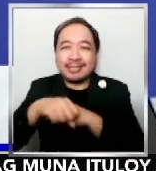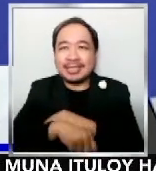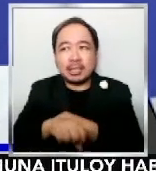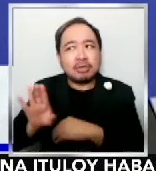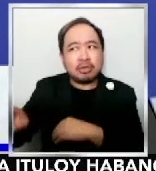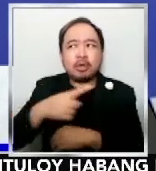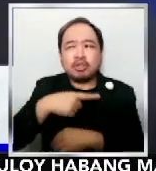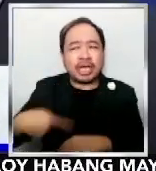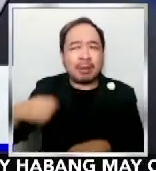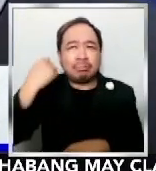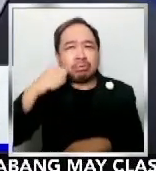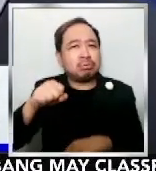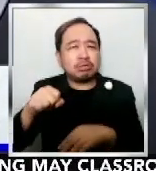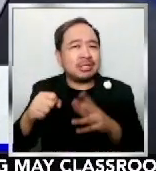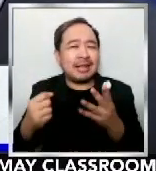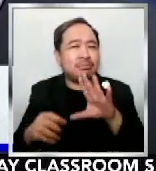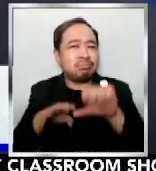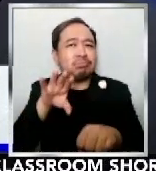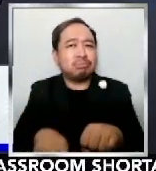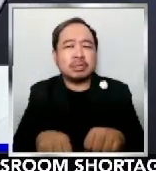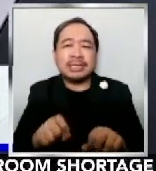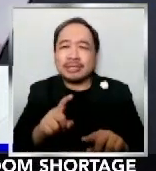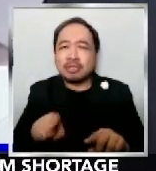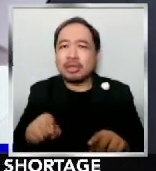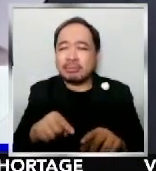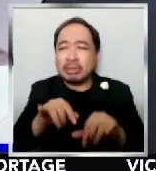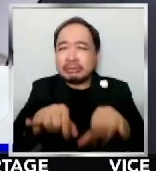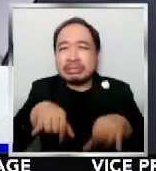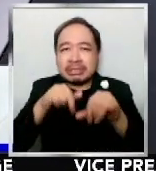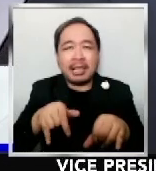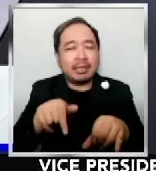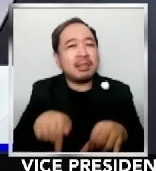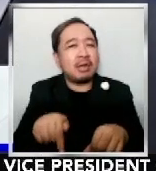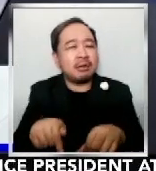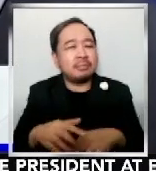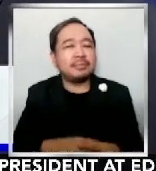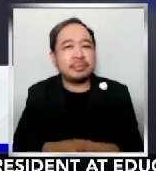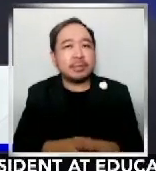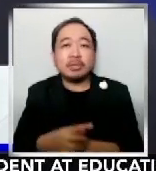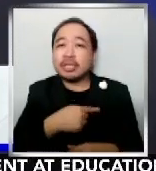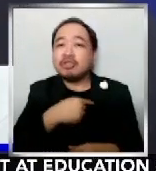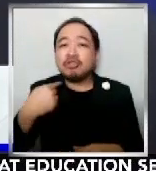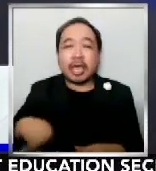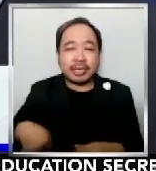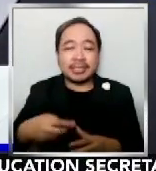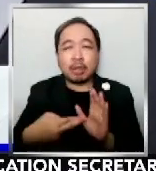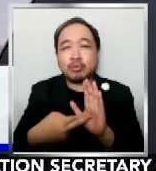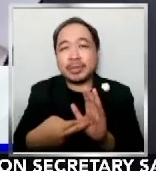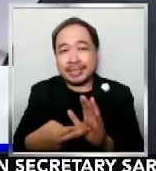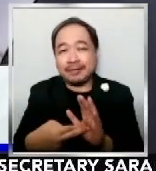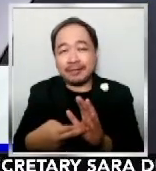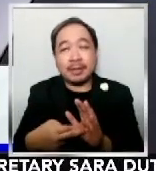nitong reclamation at ibang aktibidad sa rehiyon. Ayon kay Chinese Foreign Ministry spokesperson Wang Wenbin,